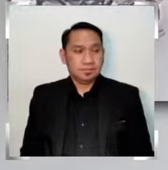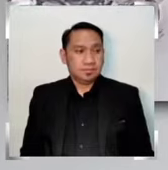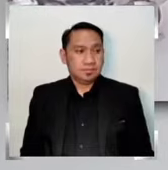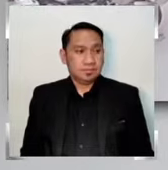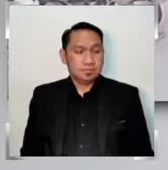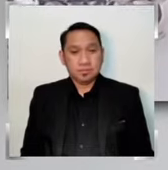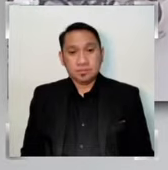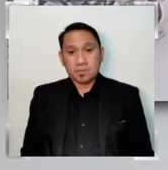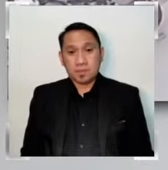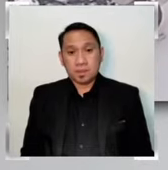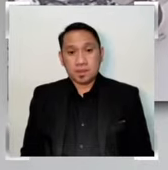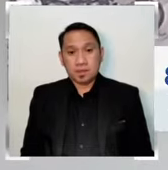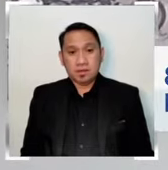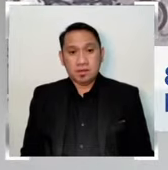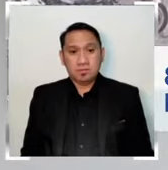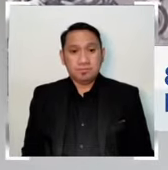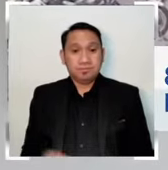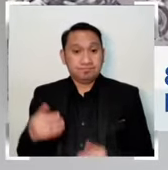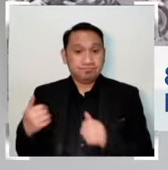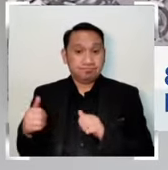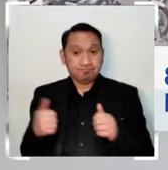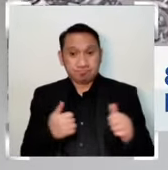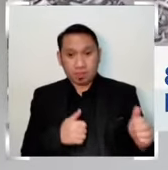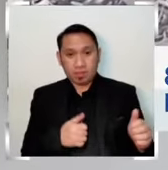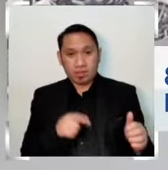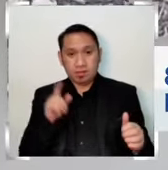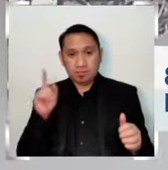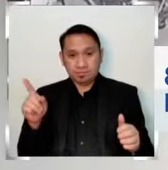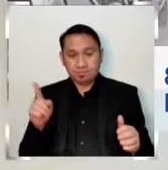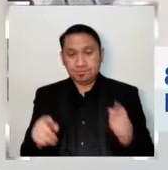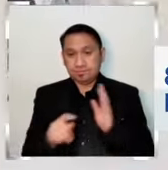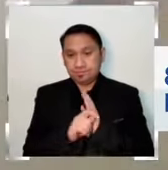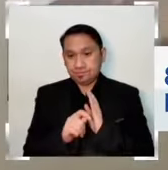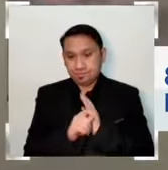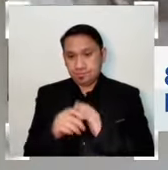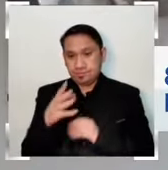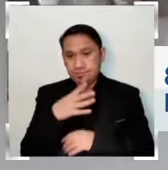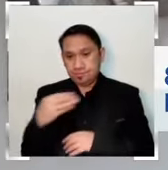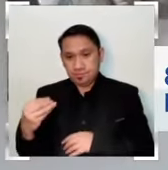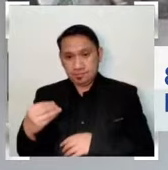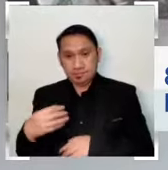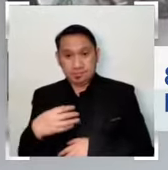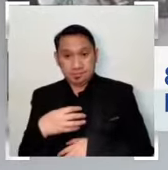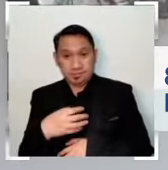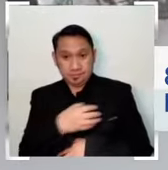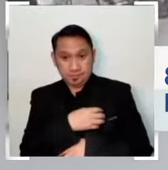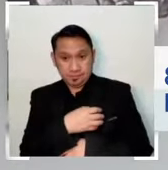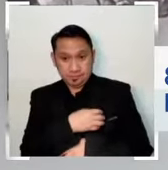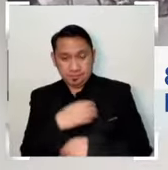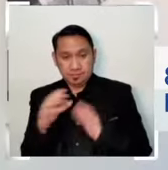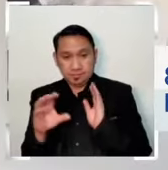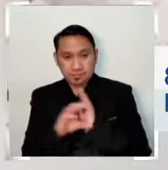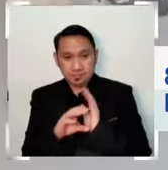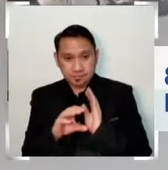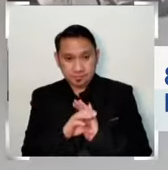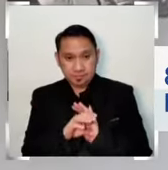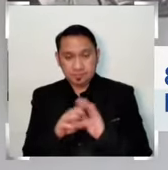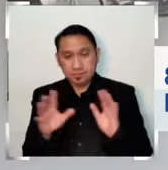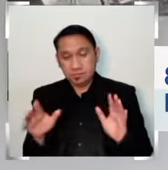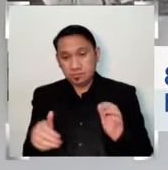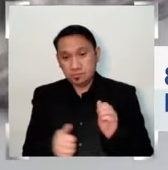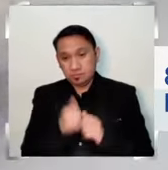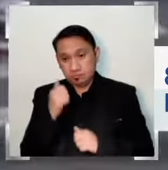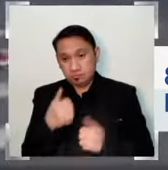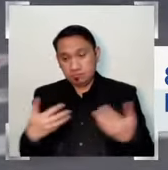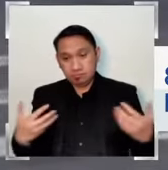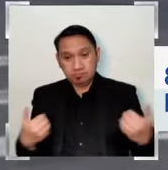Umabot hanggang sidewalk ang habulan ng isang truck at police mobile sa New York City sa Amerika. Muntik pang masagasaan ng truck ang isang pedestrian pero